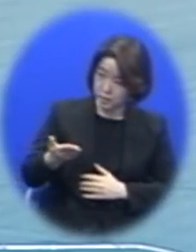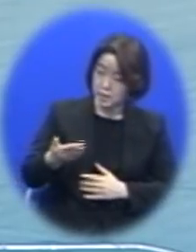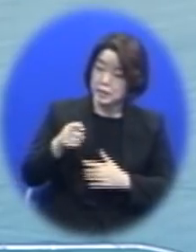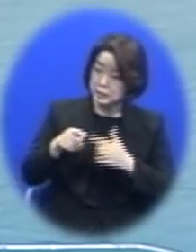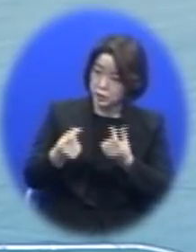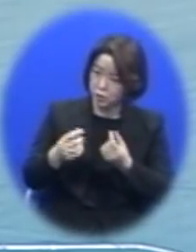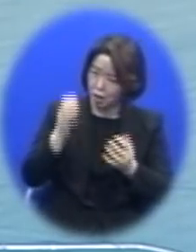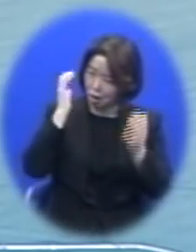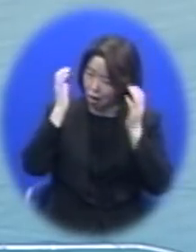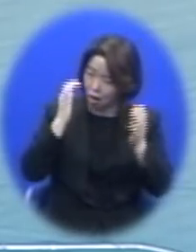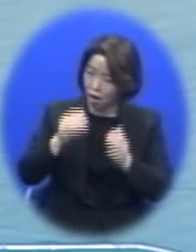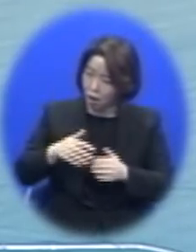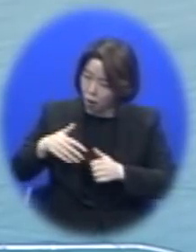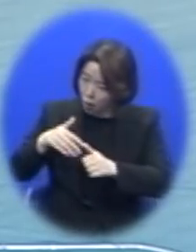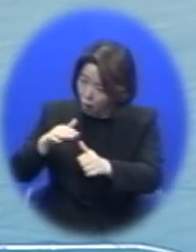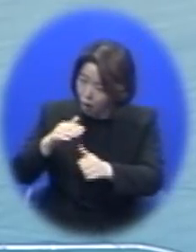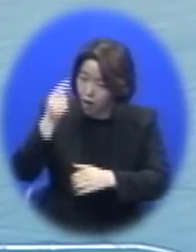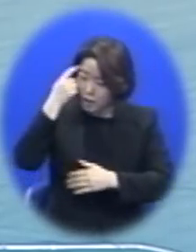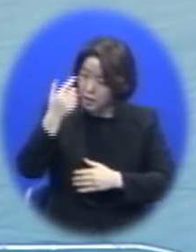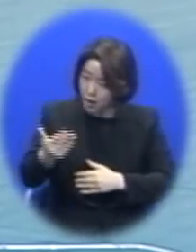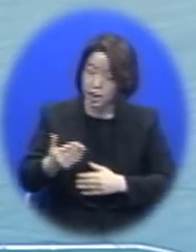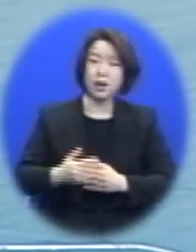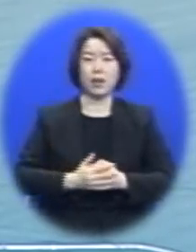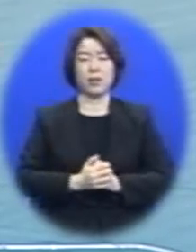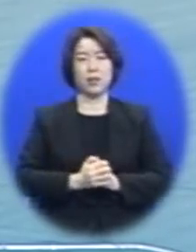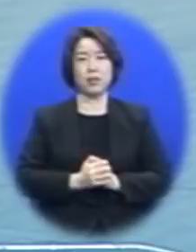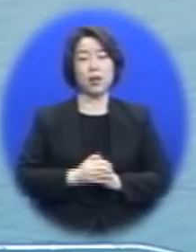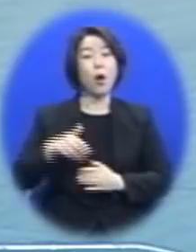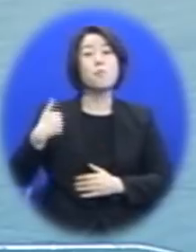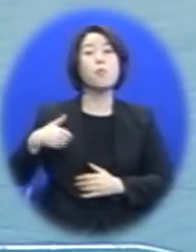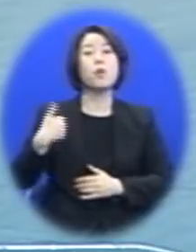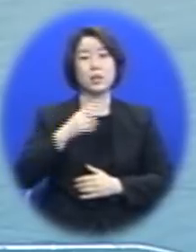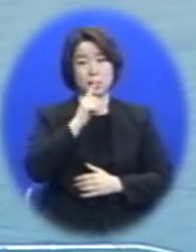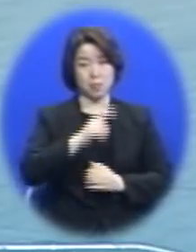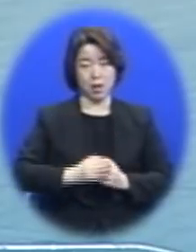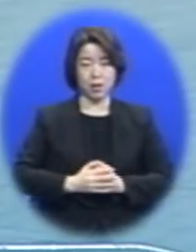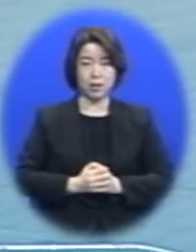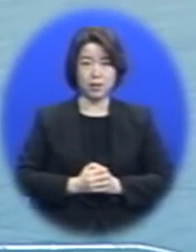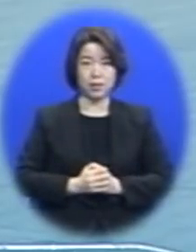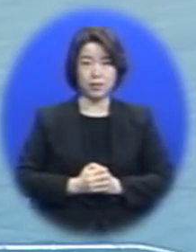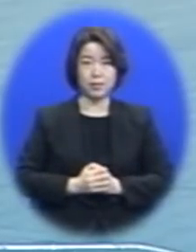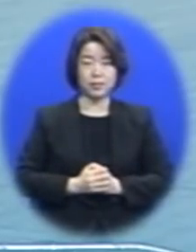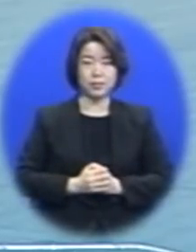고통 속에 몰아넣어 썼던 거 아냐 몰랐다는 거예요